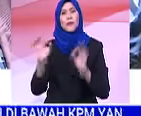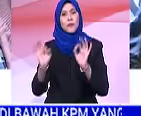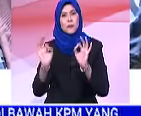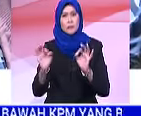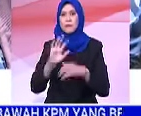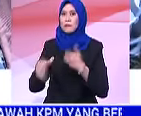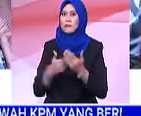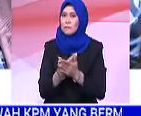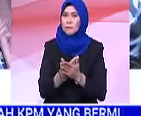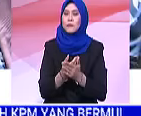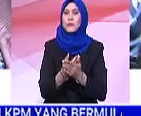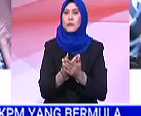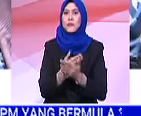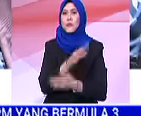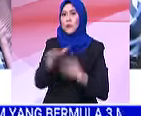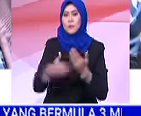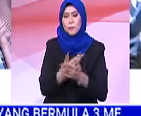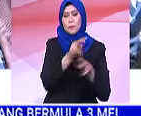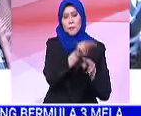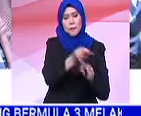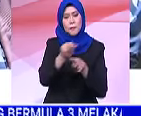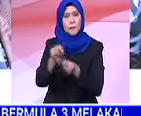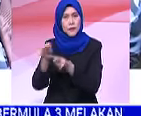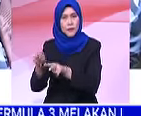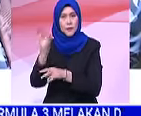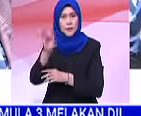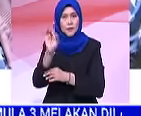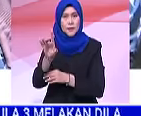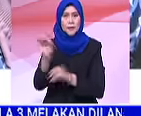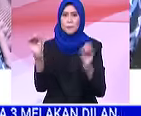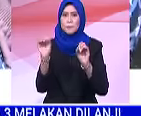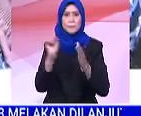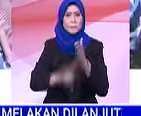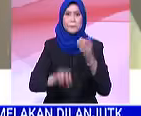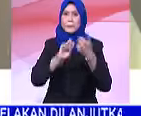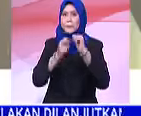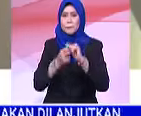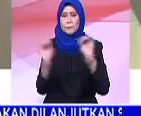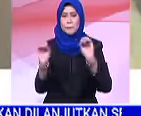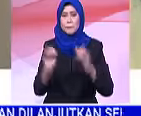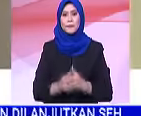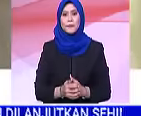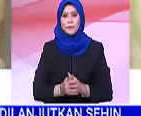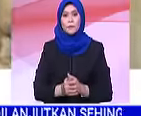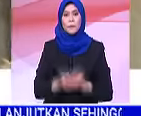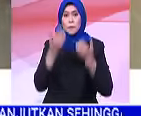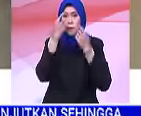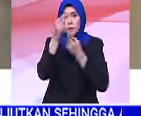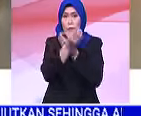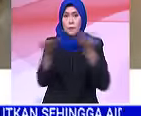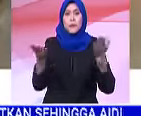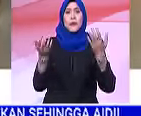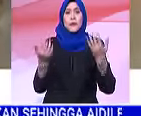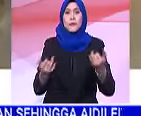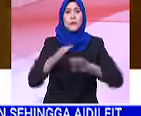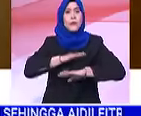semua dalam semua pemantauan tu insya-Allah jadi tidak ada apa-apa masalah lah. Secara keseluruhannya setakat ini